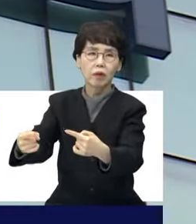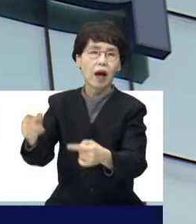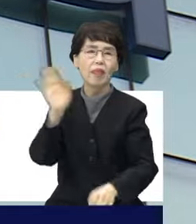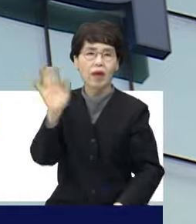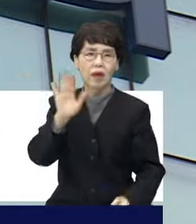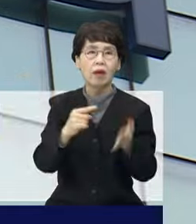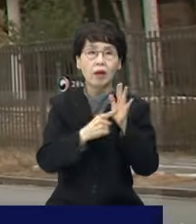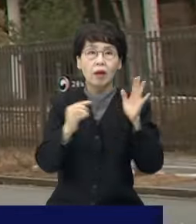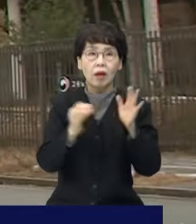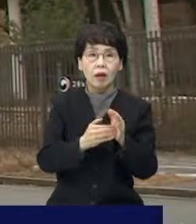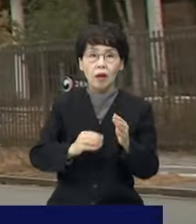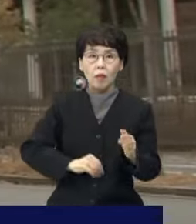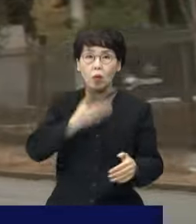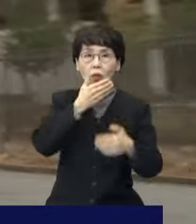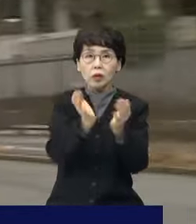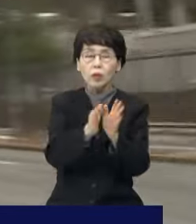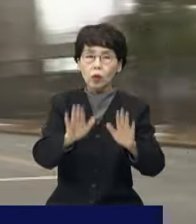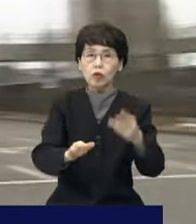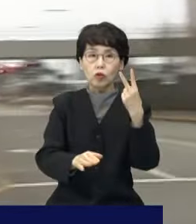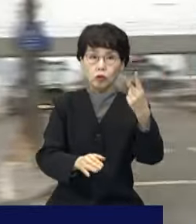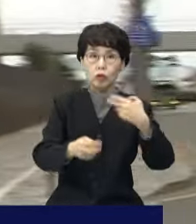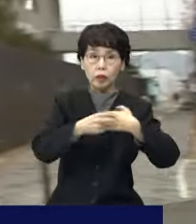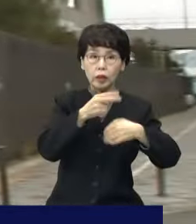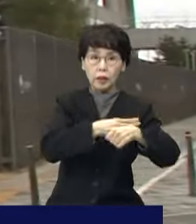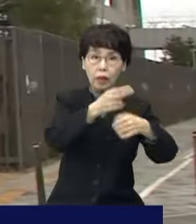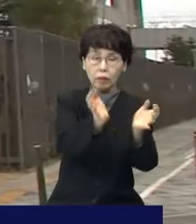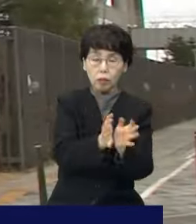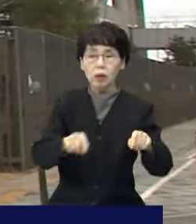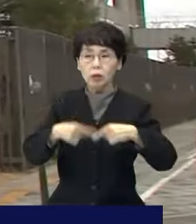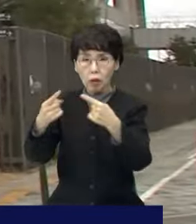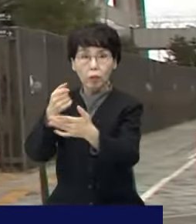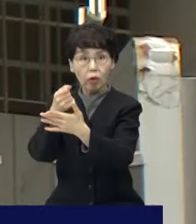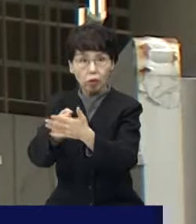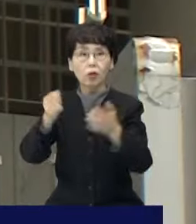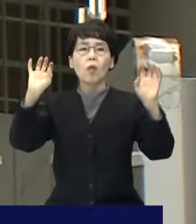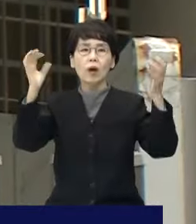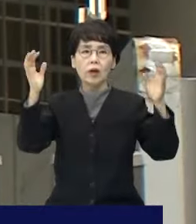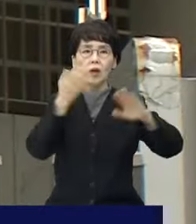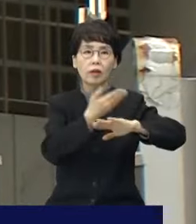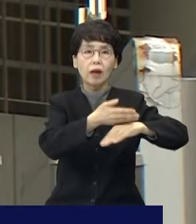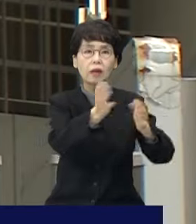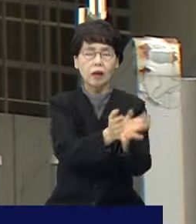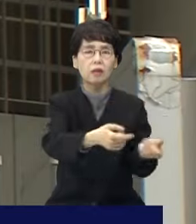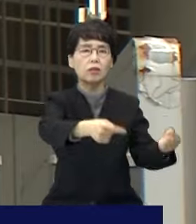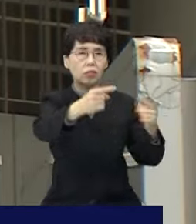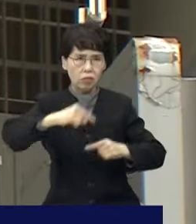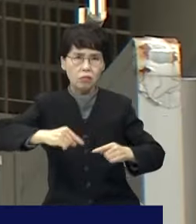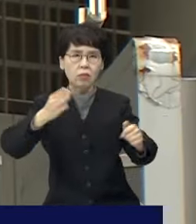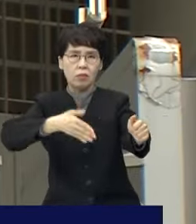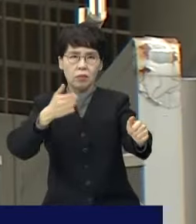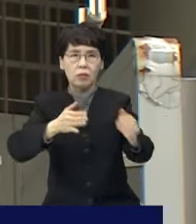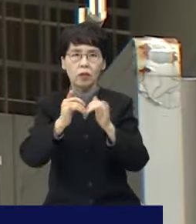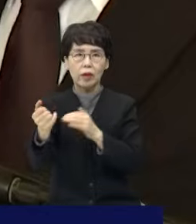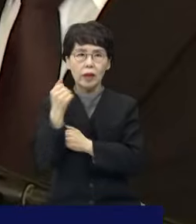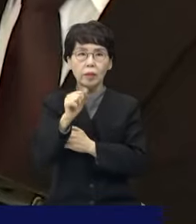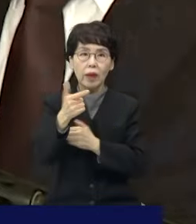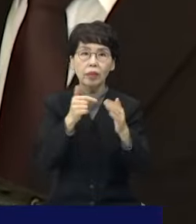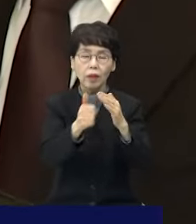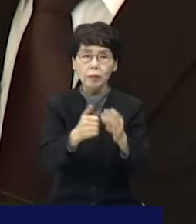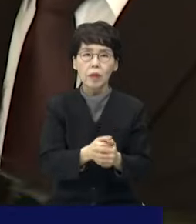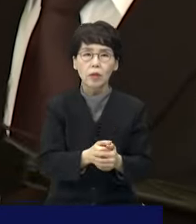그었습니다. 보건복지부는 오늘 두 의사단체의 참여 결정을 환영한다며 다른 단체의 참여도 요청했고 국민의힘 한동훈